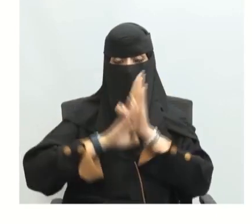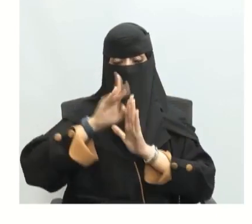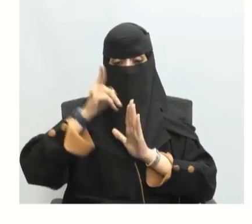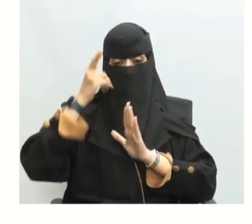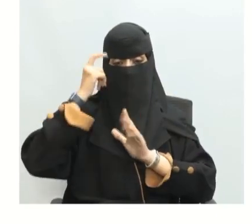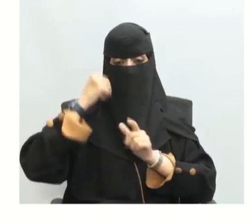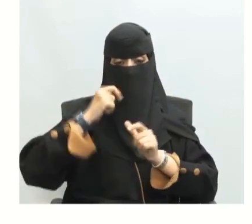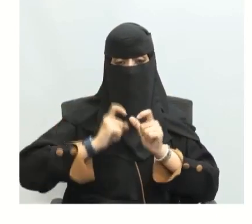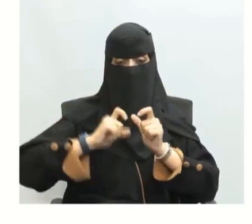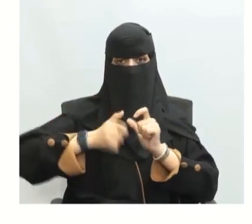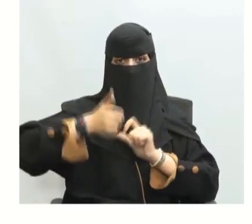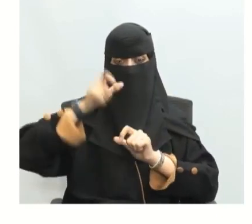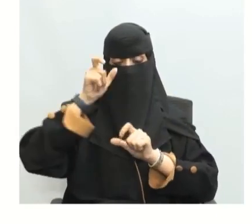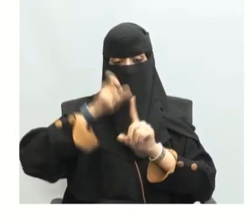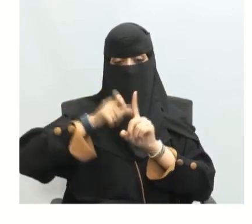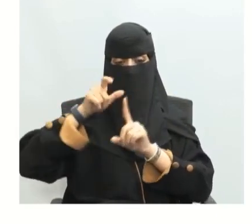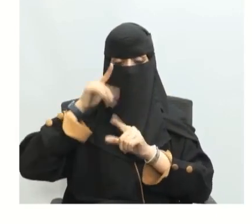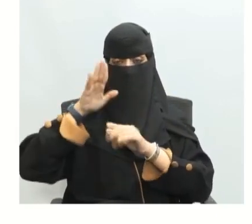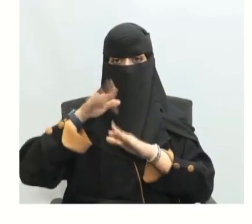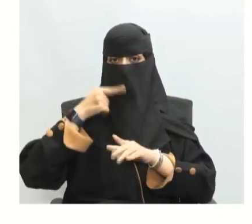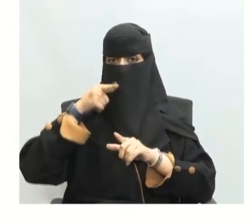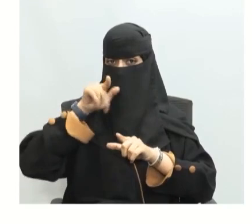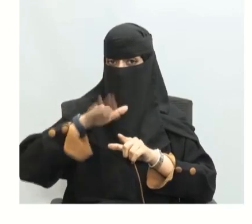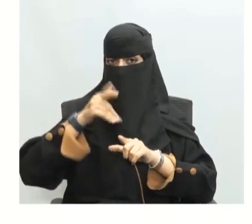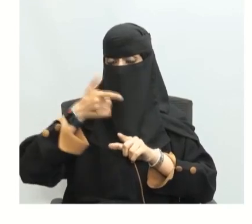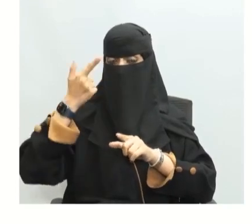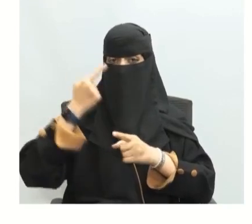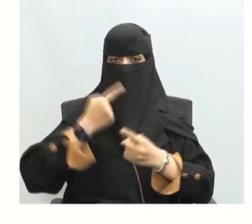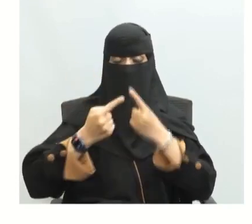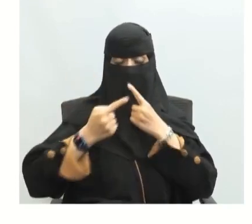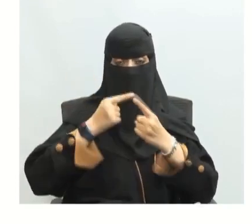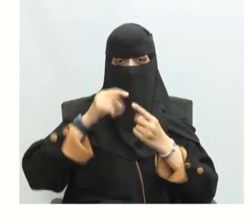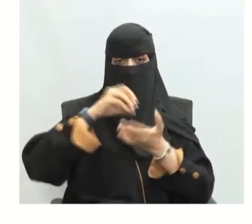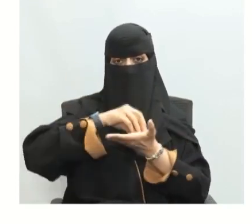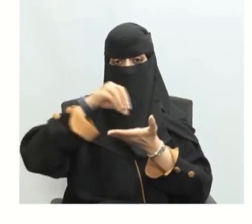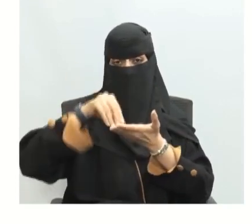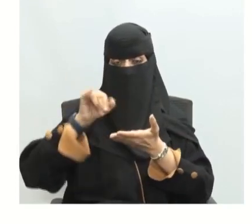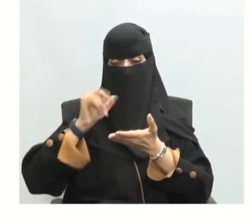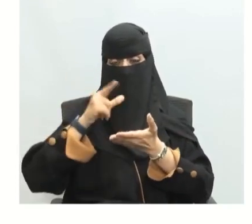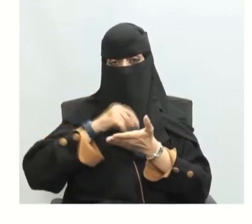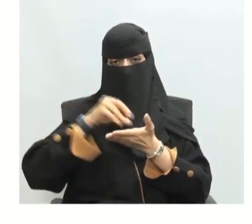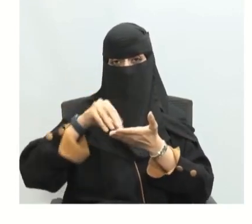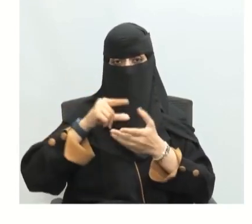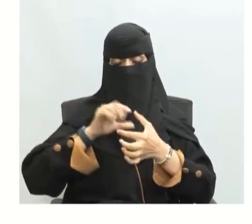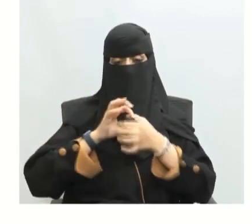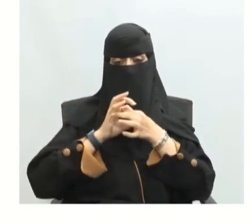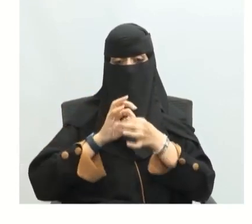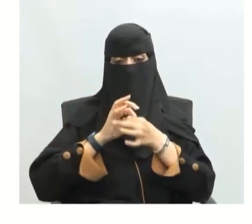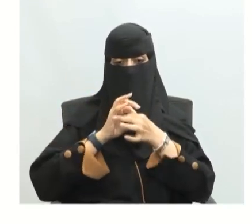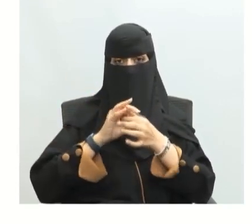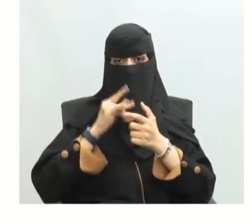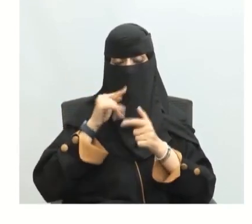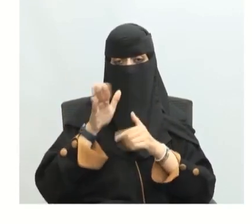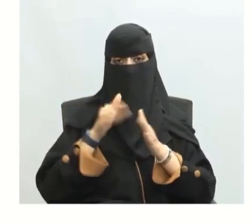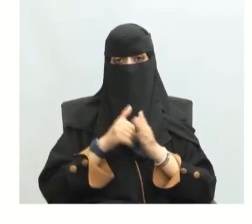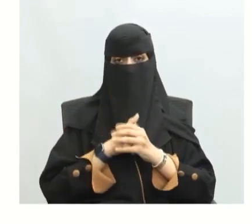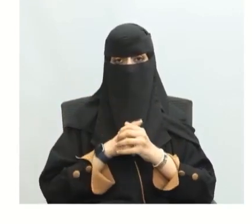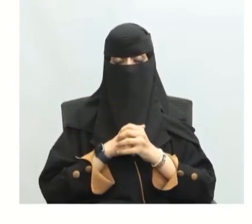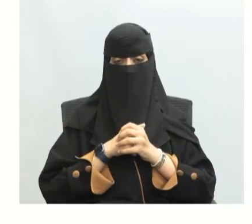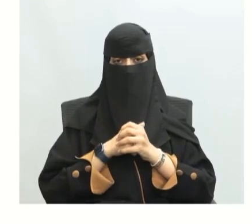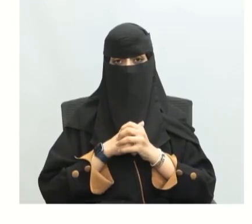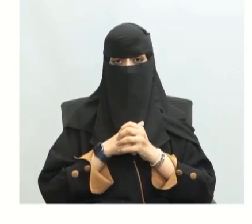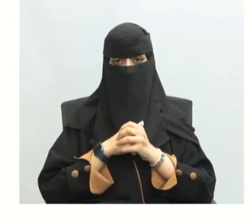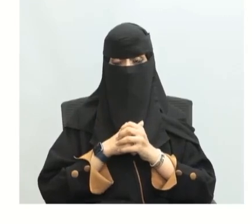وسيله من وسائل الاتصال الفعال اذا الحوار وسيله مهمه من